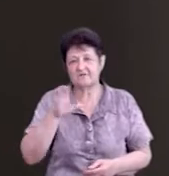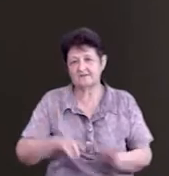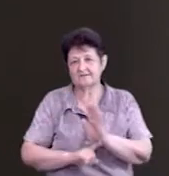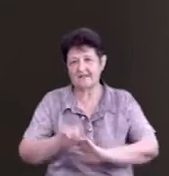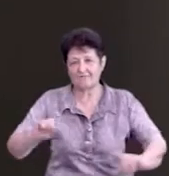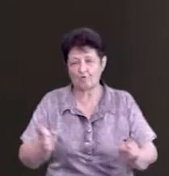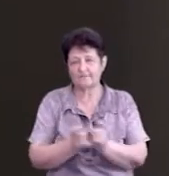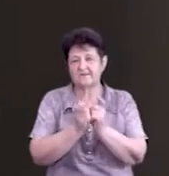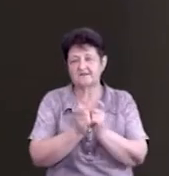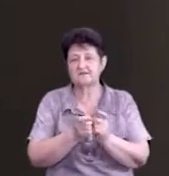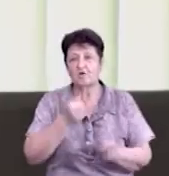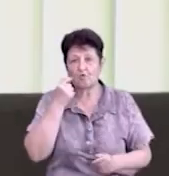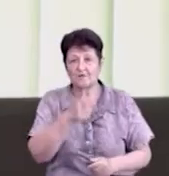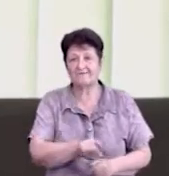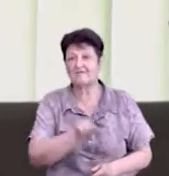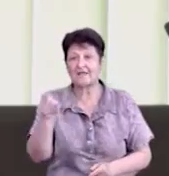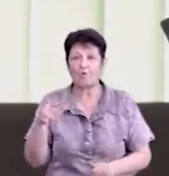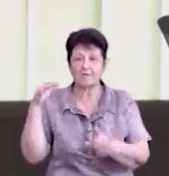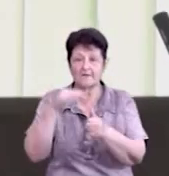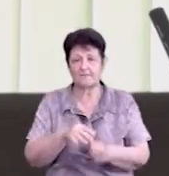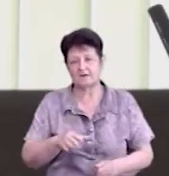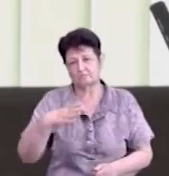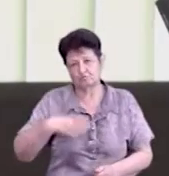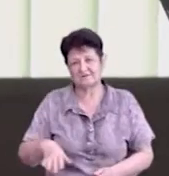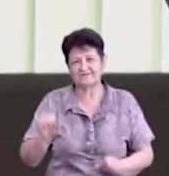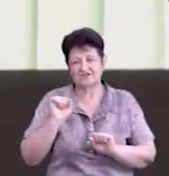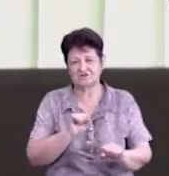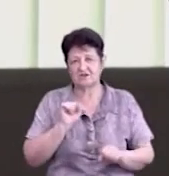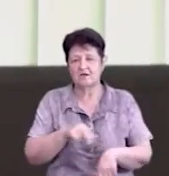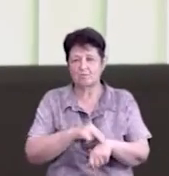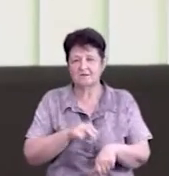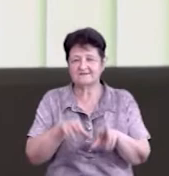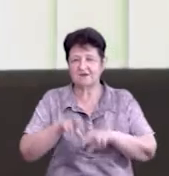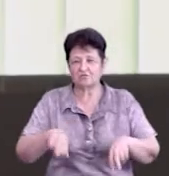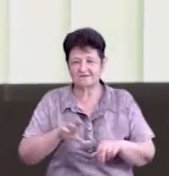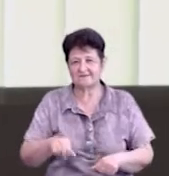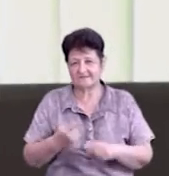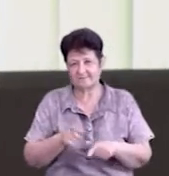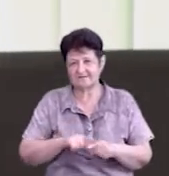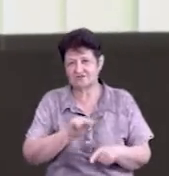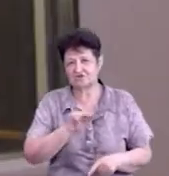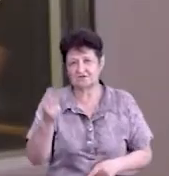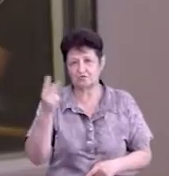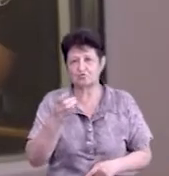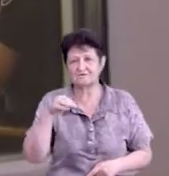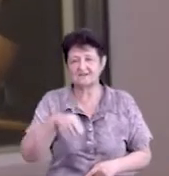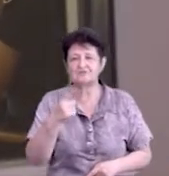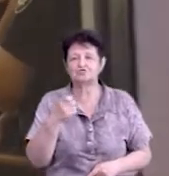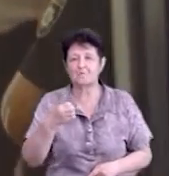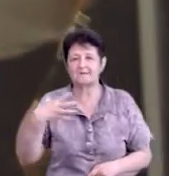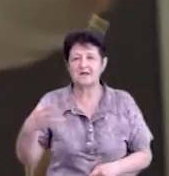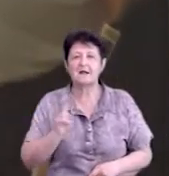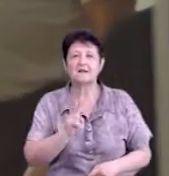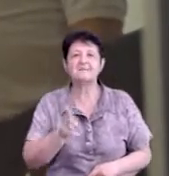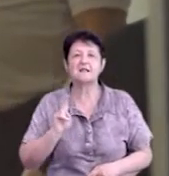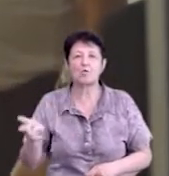стався конфлікт, каже, коли вони на нього напали, мусив захищатися. Поліція розслідує провадження за частиною 2 статті 115